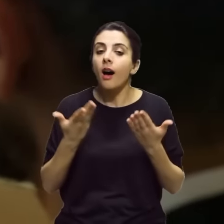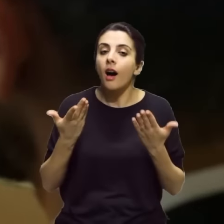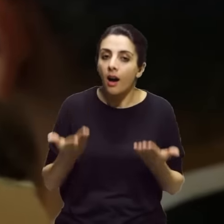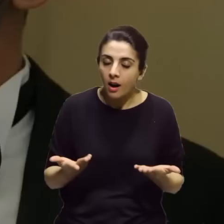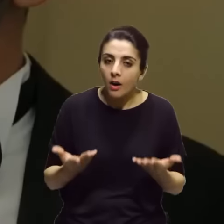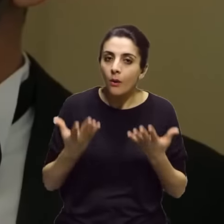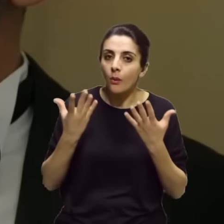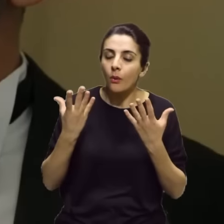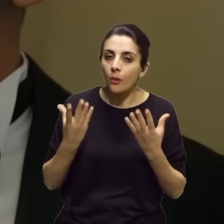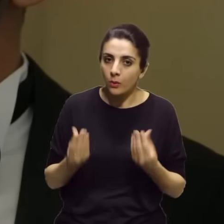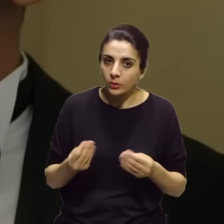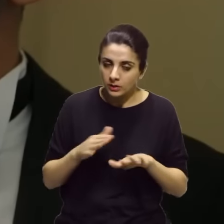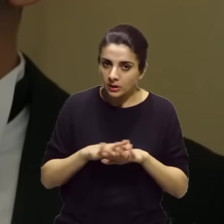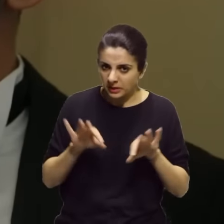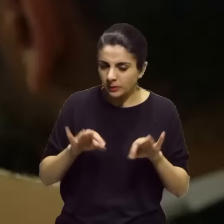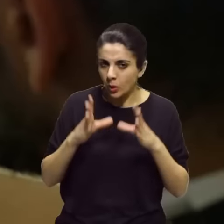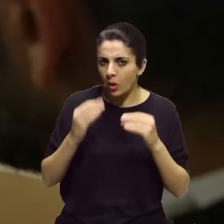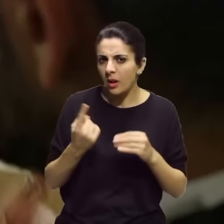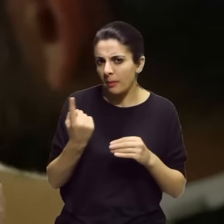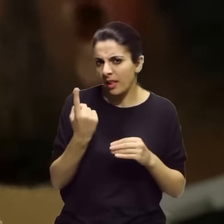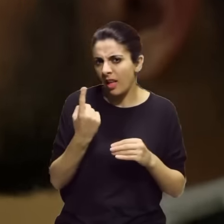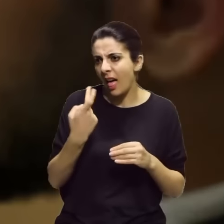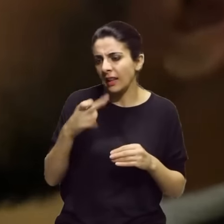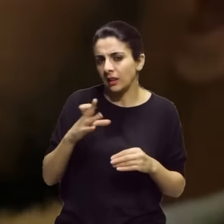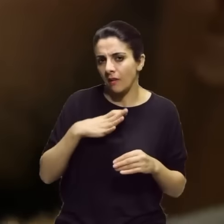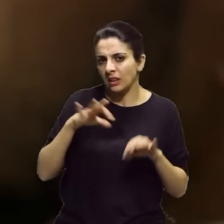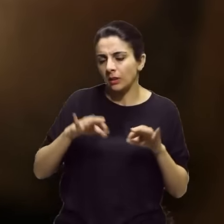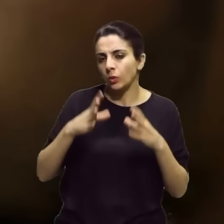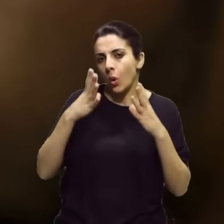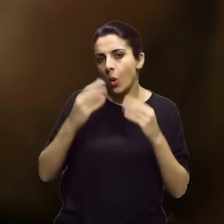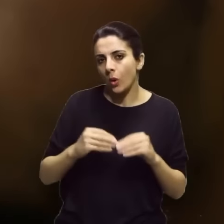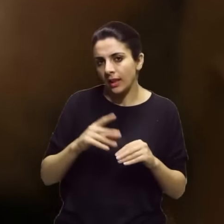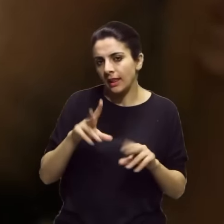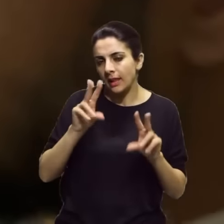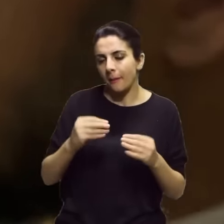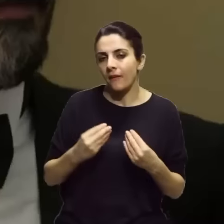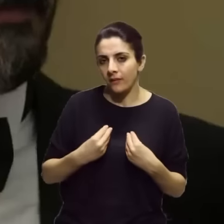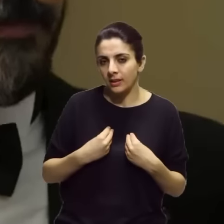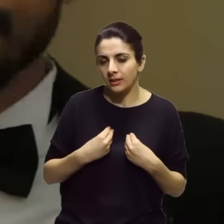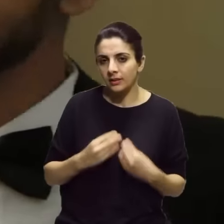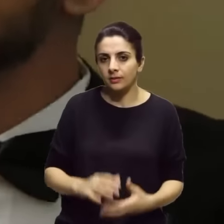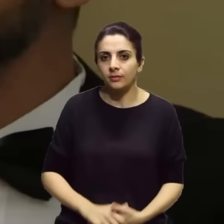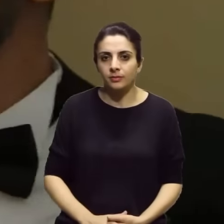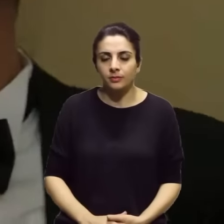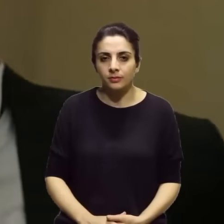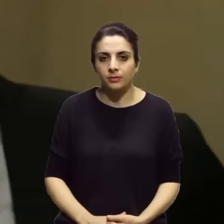Hah, oldu. Evet, şimdi oldu. Tek bir parça eksikti. Onu da şimdi sen tamamladın.